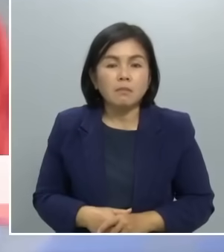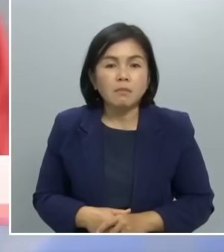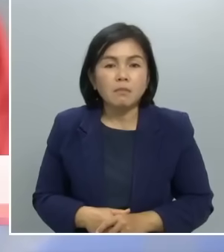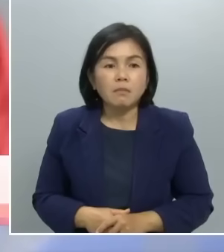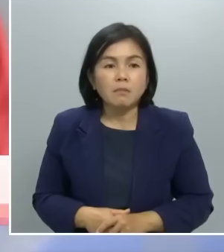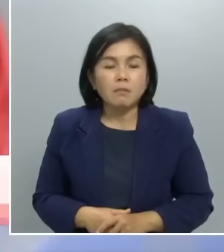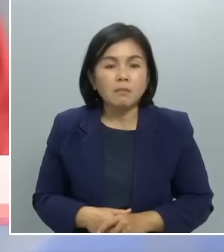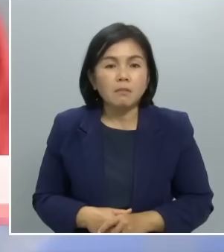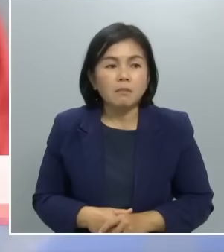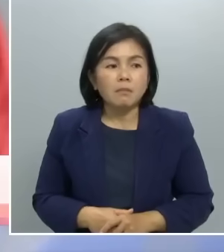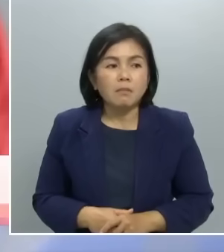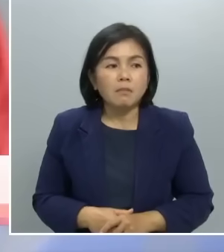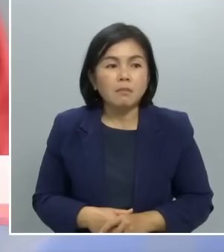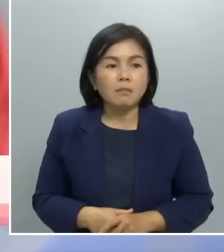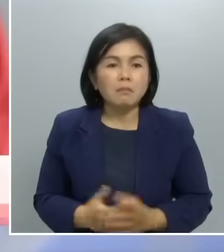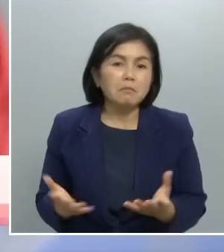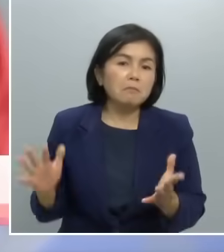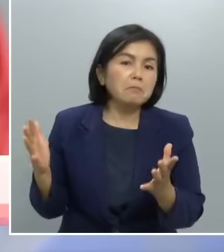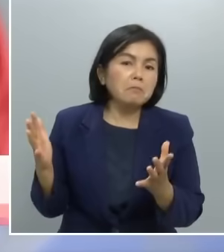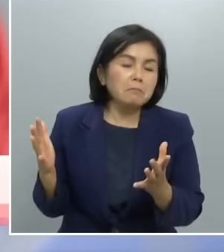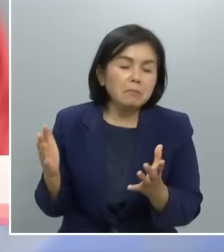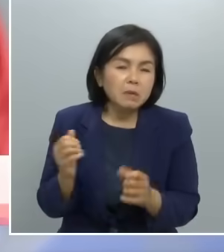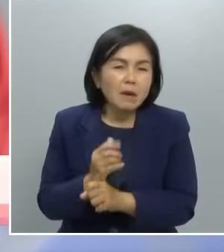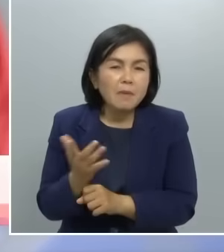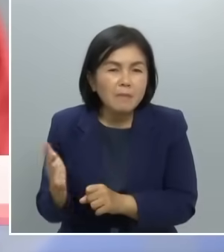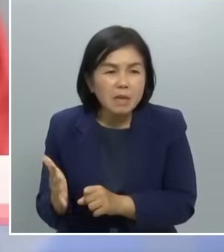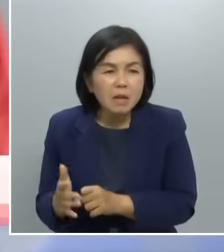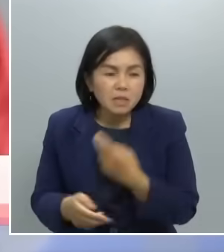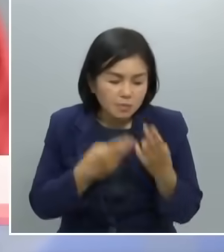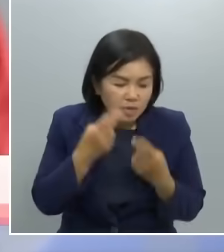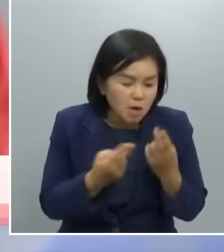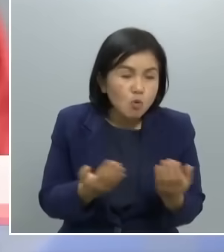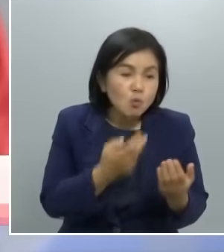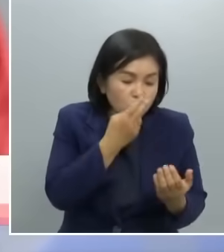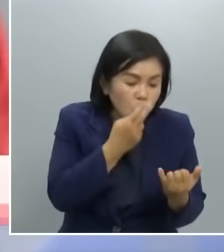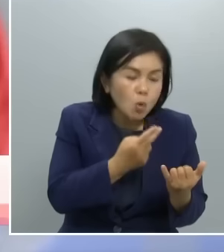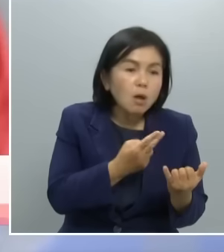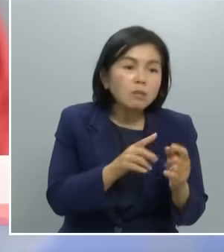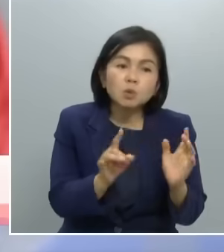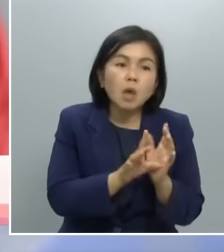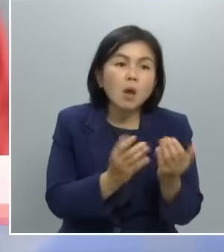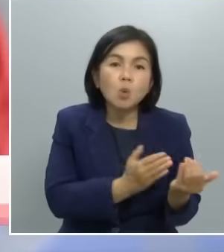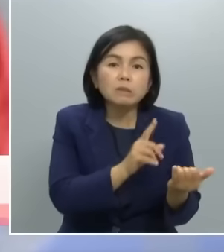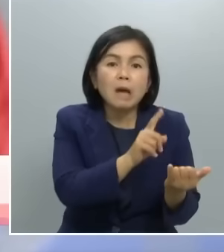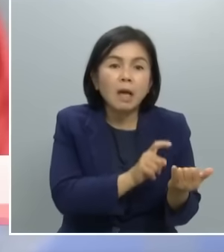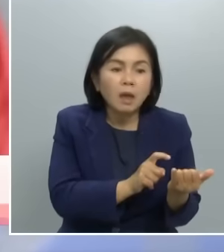ได้อะไรมากกว่านี้เราไปดูจะไปเยี่ยมลูกอะค่ะแต่กลายมาเป็นรับศพแบบเนี้ย